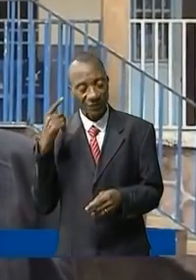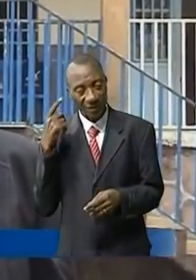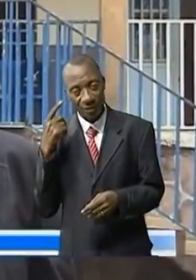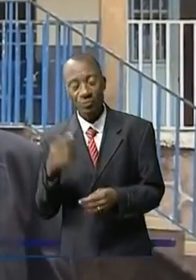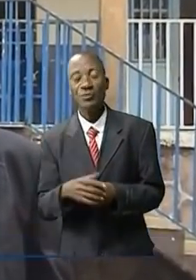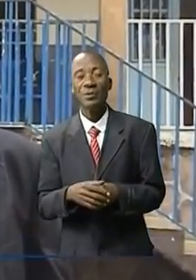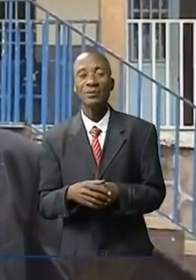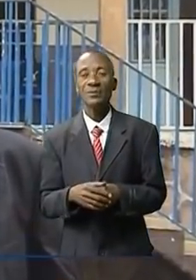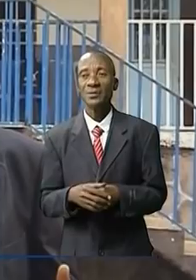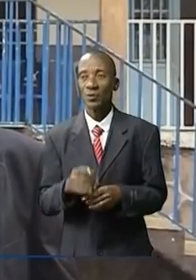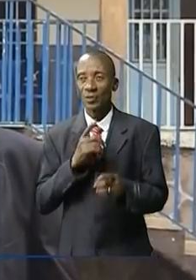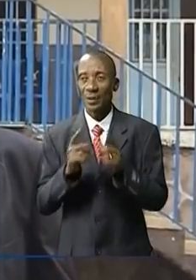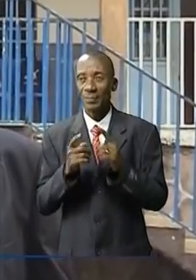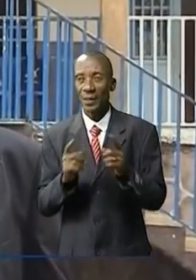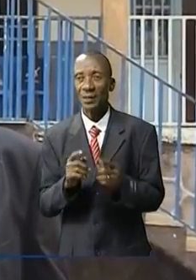les